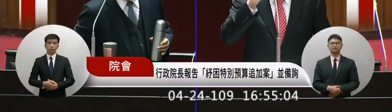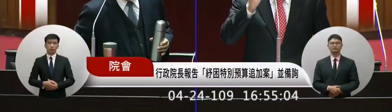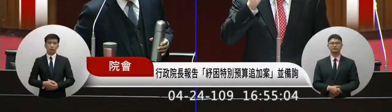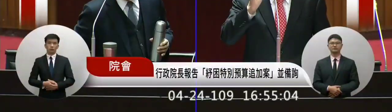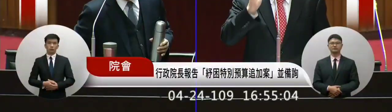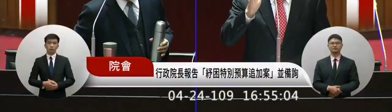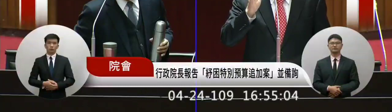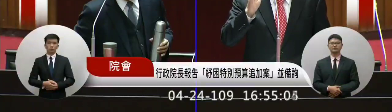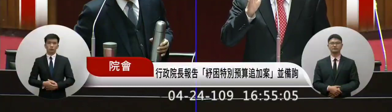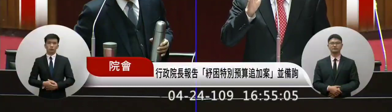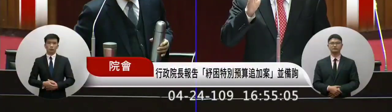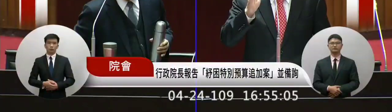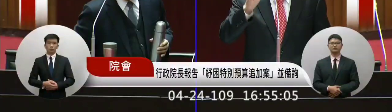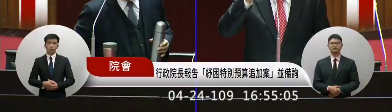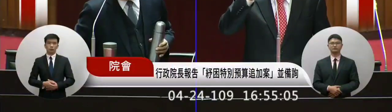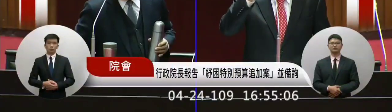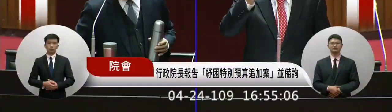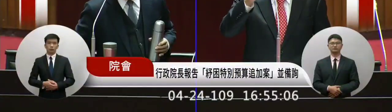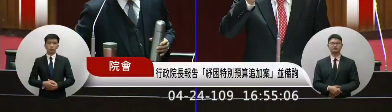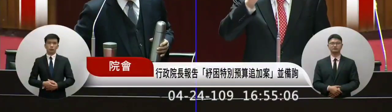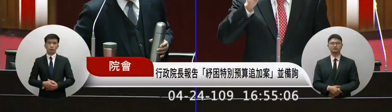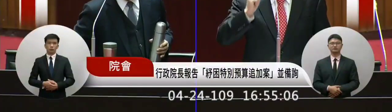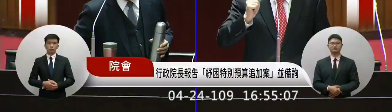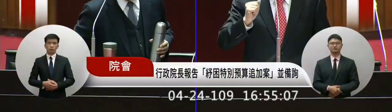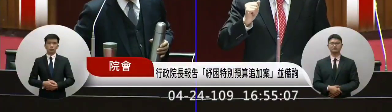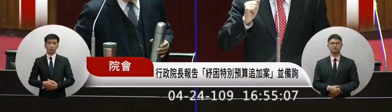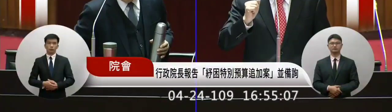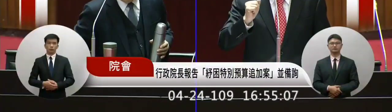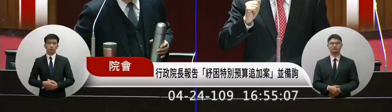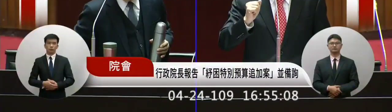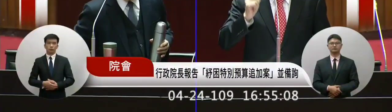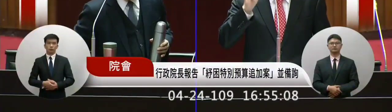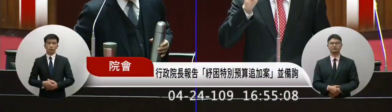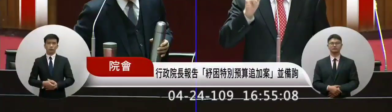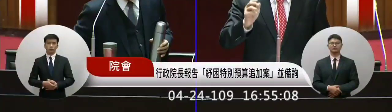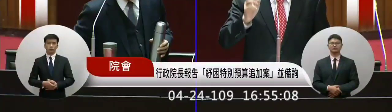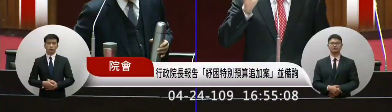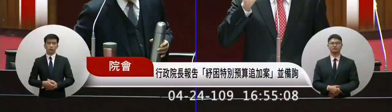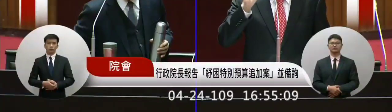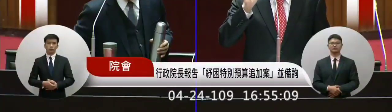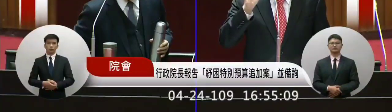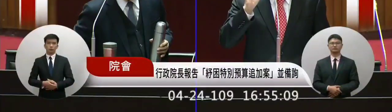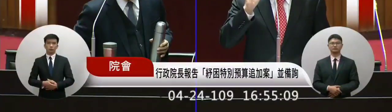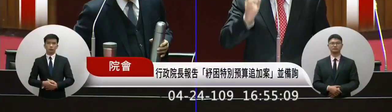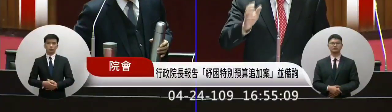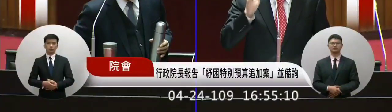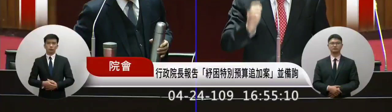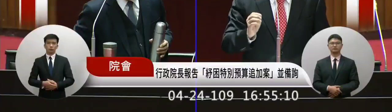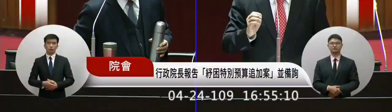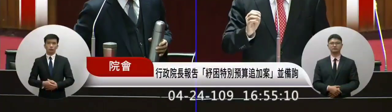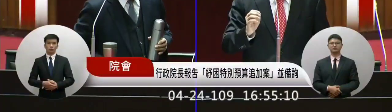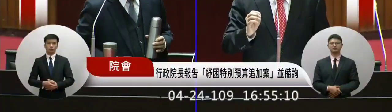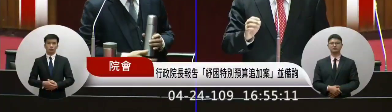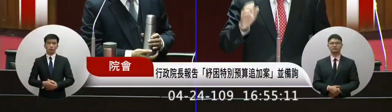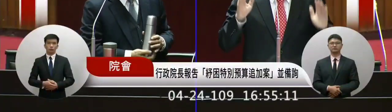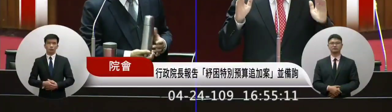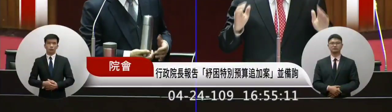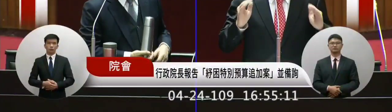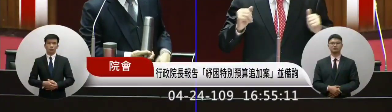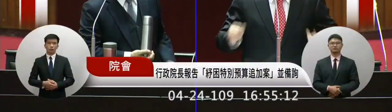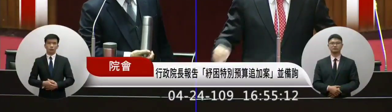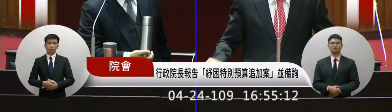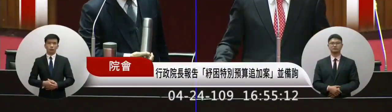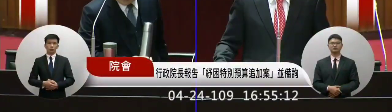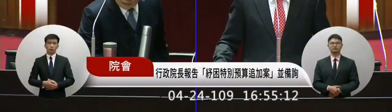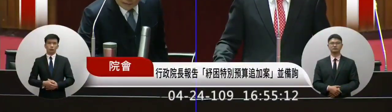有很多人不是24000块以下，要请院长告诉你，一定要想办法